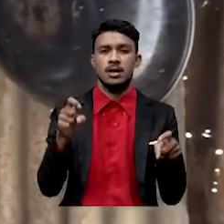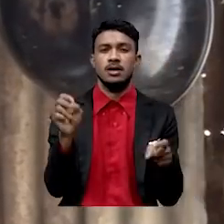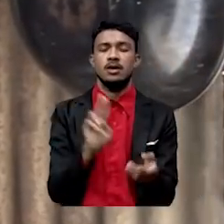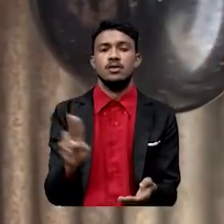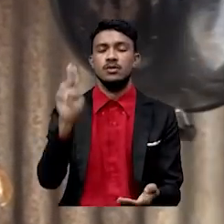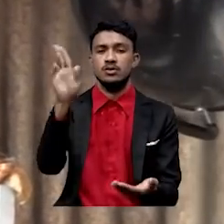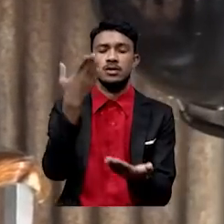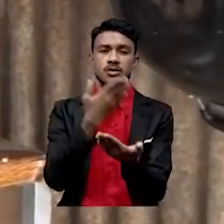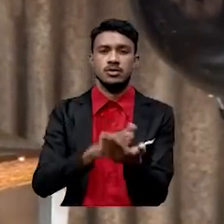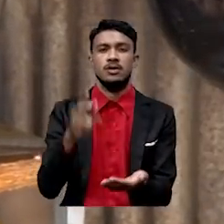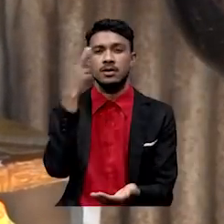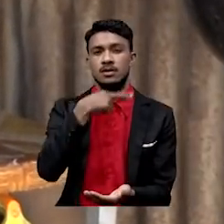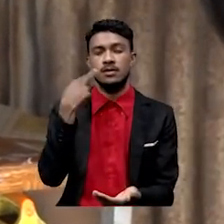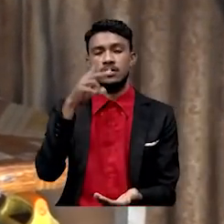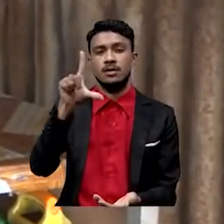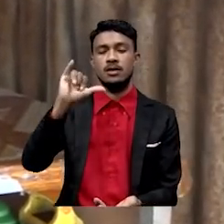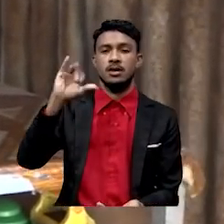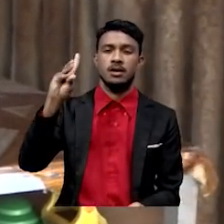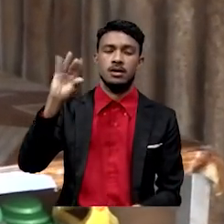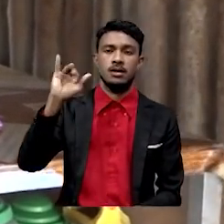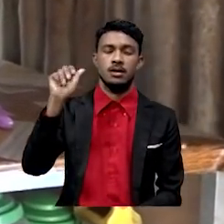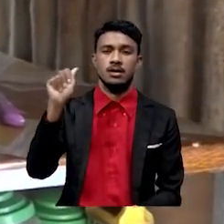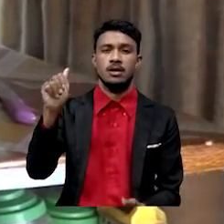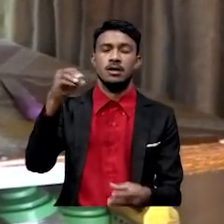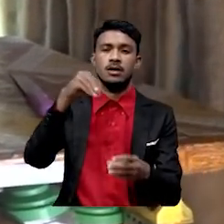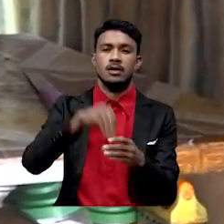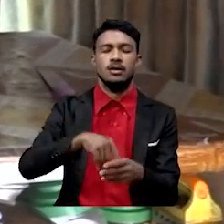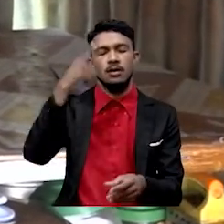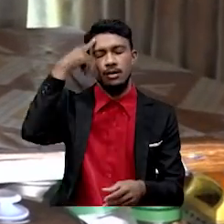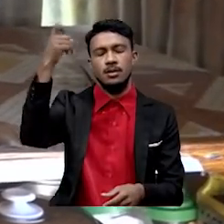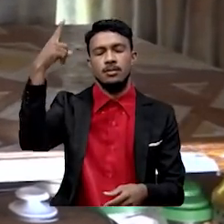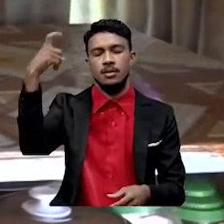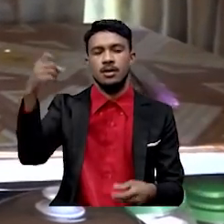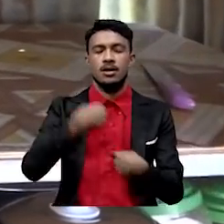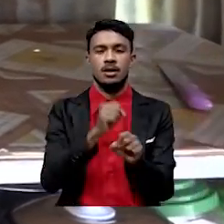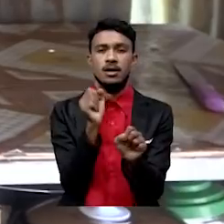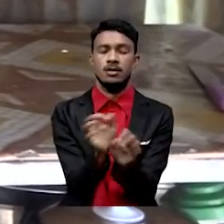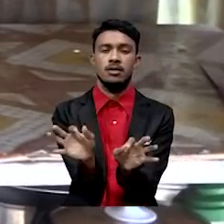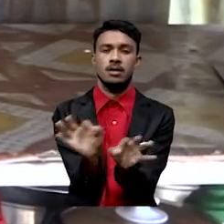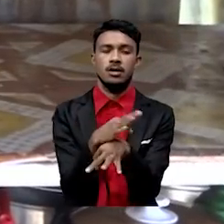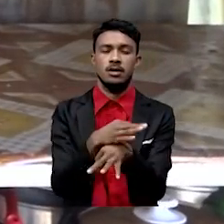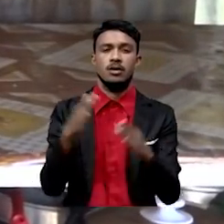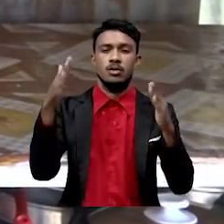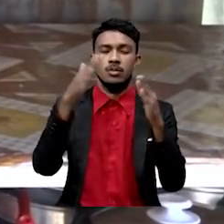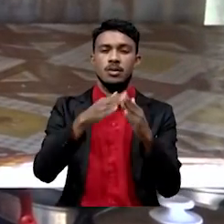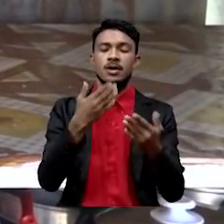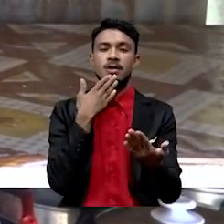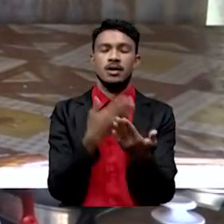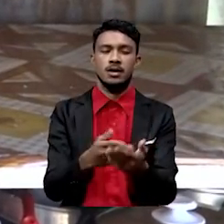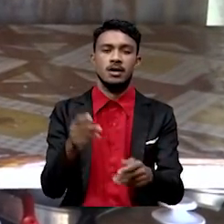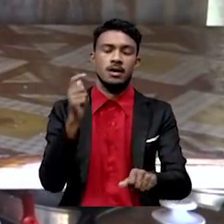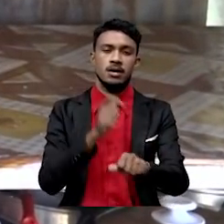det fos, Lidia tenki hakoi nye mei atu hadia umane dia klutang iha tempu badak.